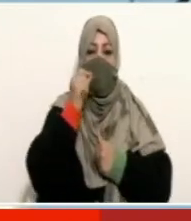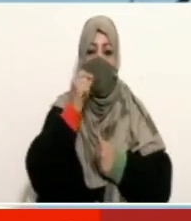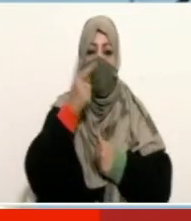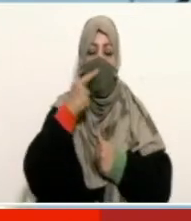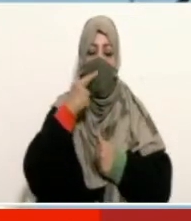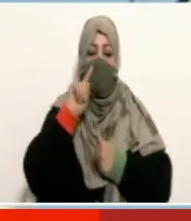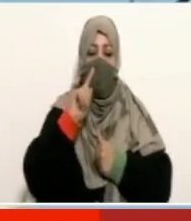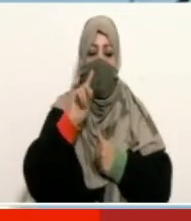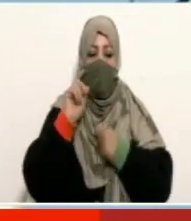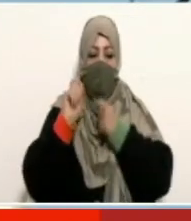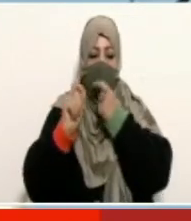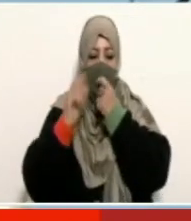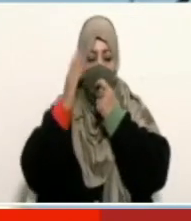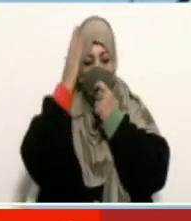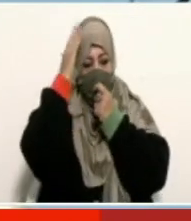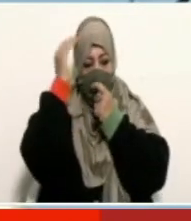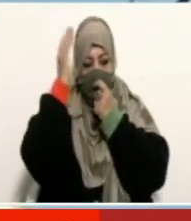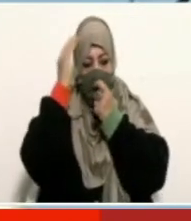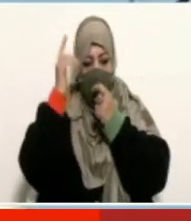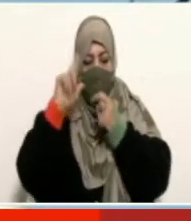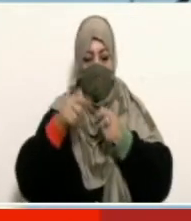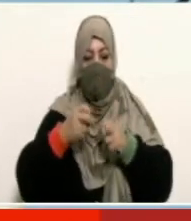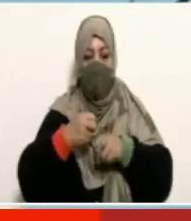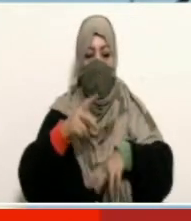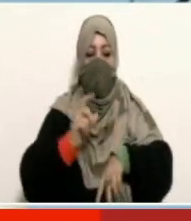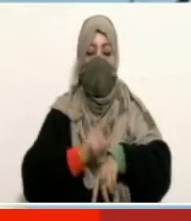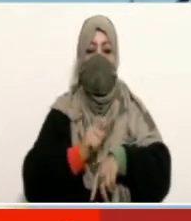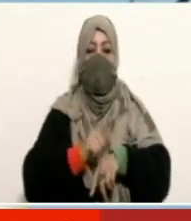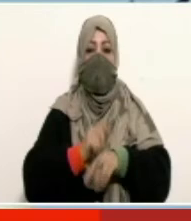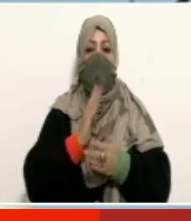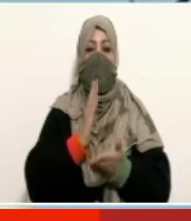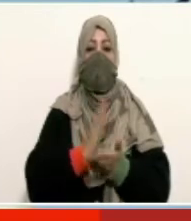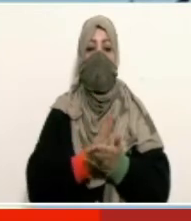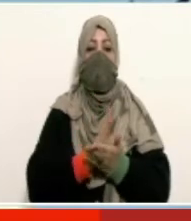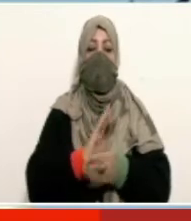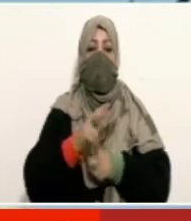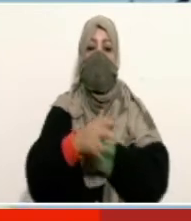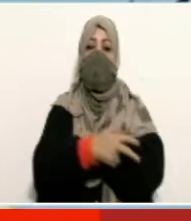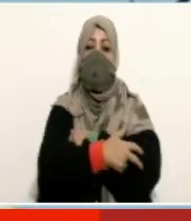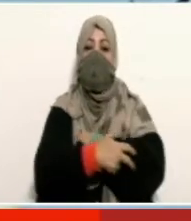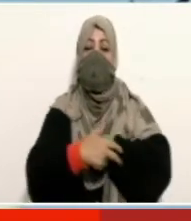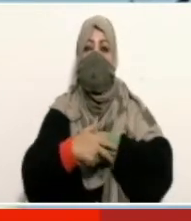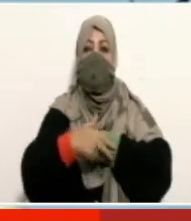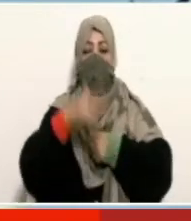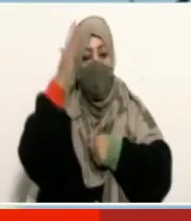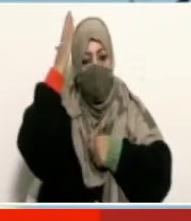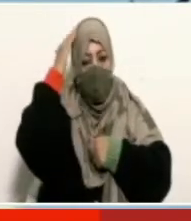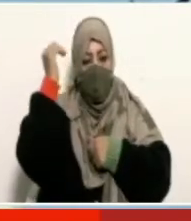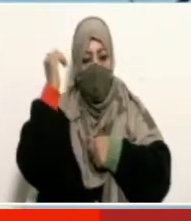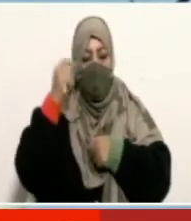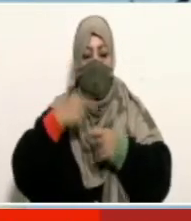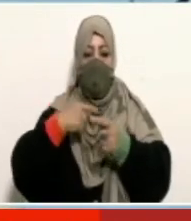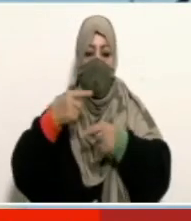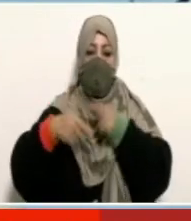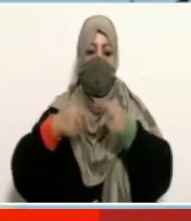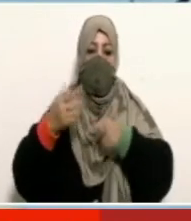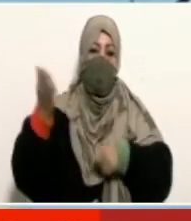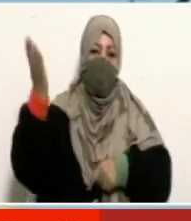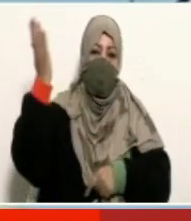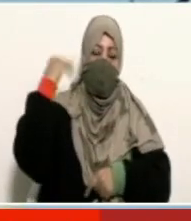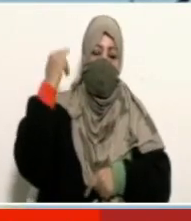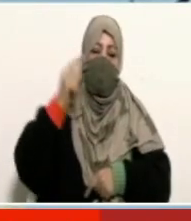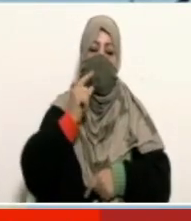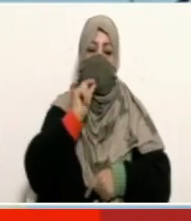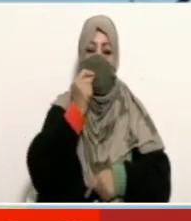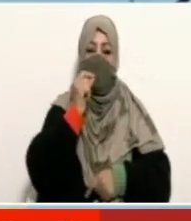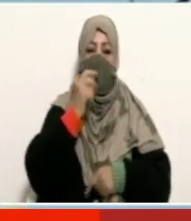عنا الحديث، فهنا أقول مسألة هي كانت في الحلقة الماضية مسألة زكاة الزيتون، بعض أنواع الزيتون قلت هذا